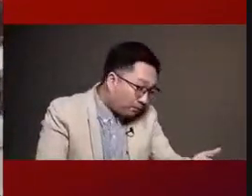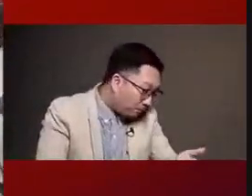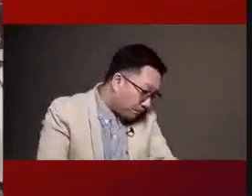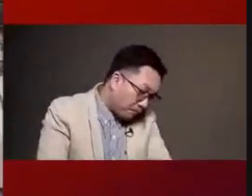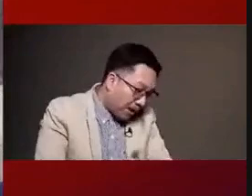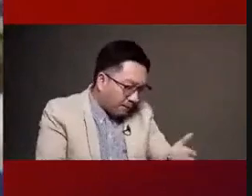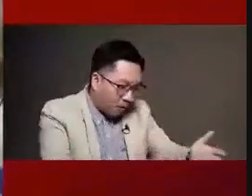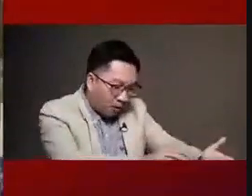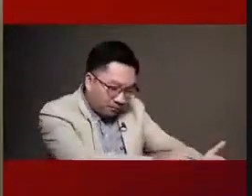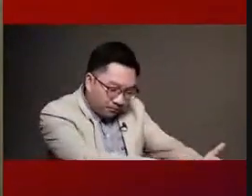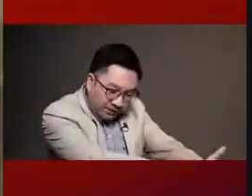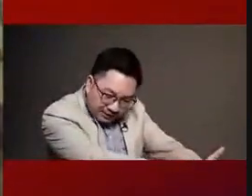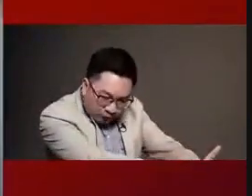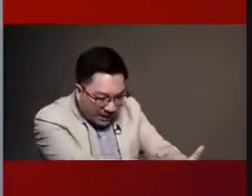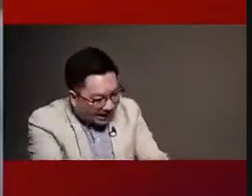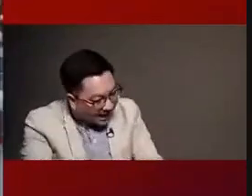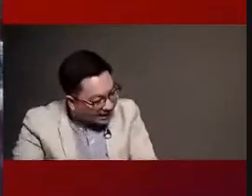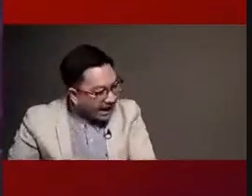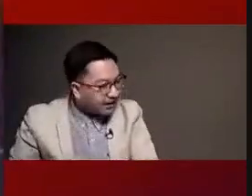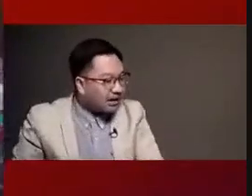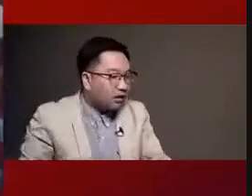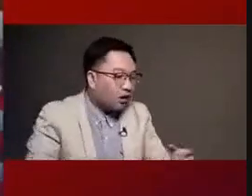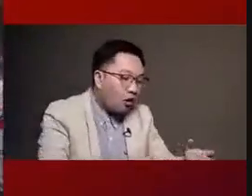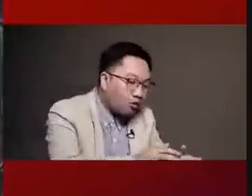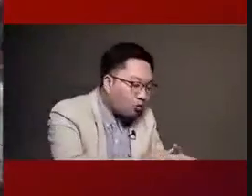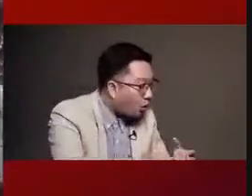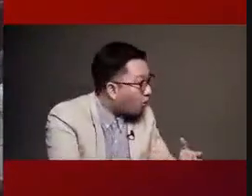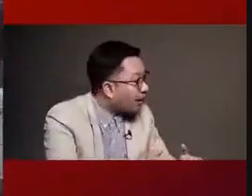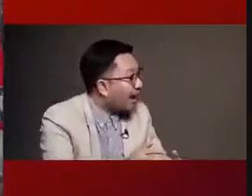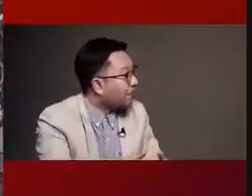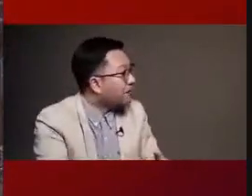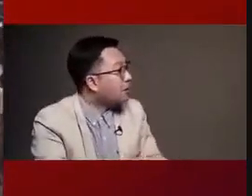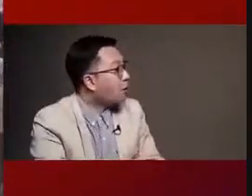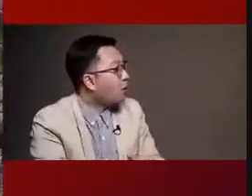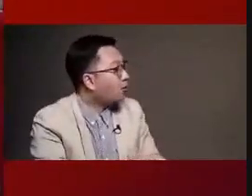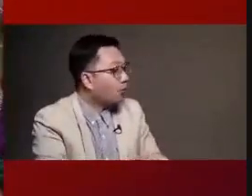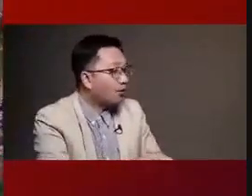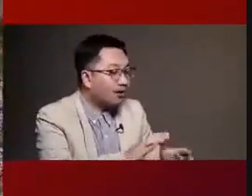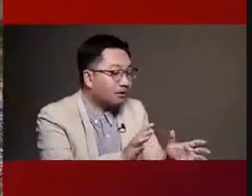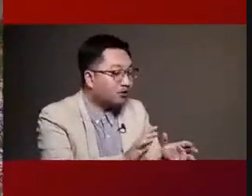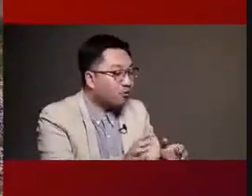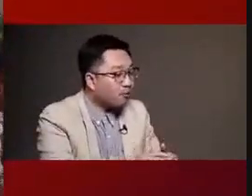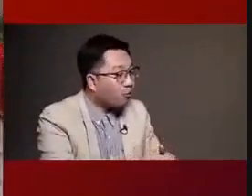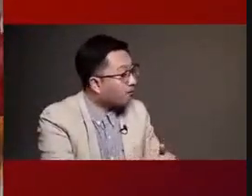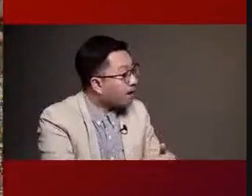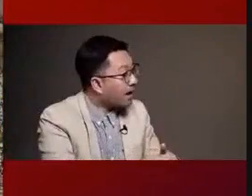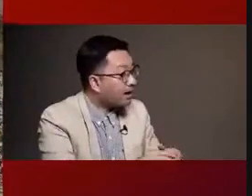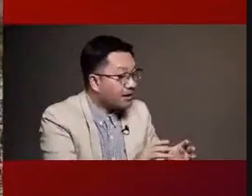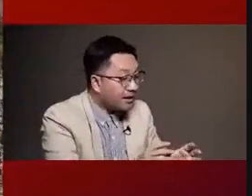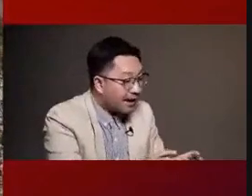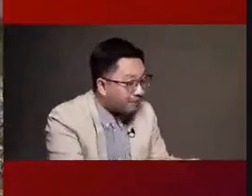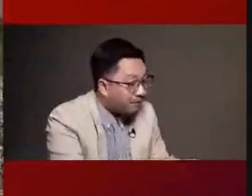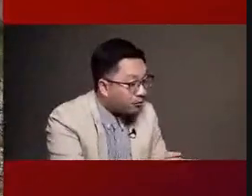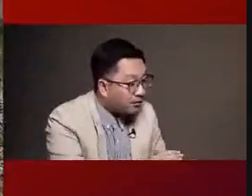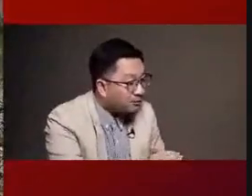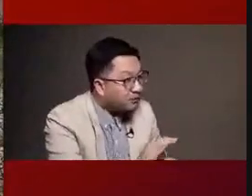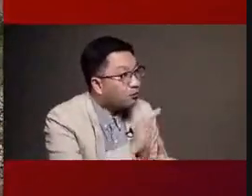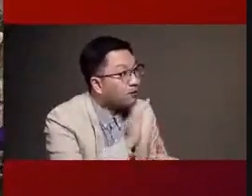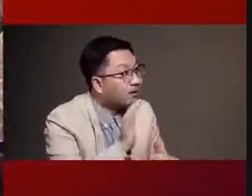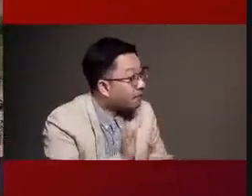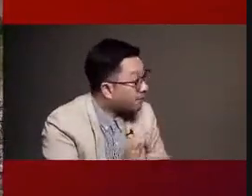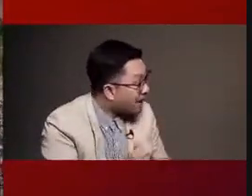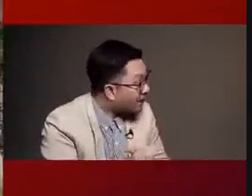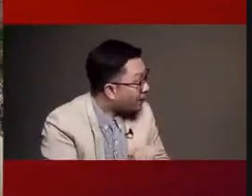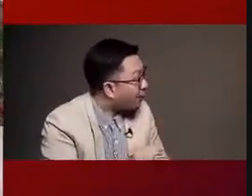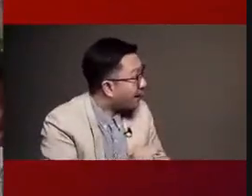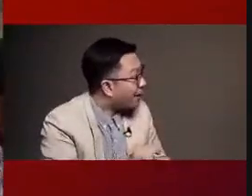แล้วก็พอเวลาไล่หลังเนี่ยออกลูกออกหลานผีดอกออกผลผสมกับคนพม่ากลายเป็นมุสลิมที่พูดภ